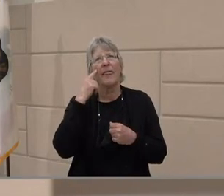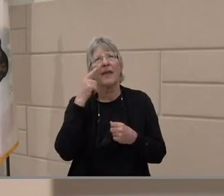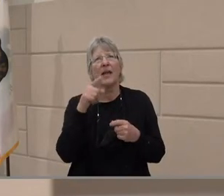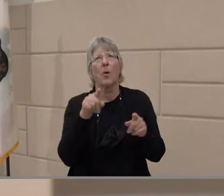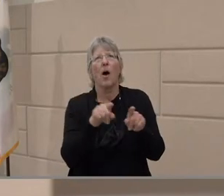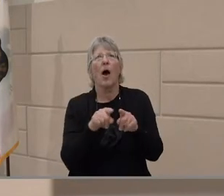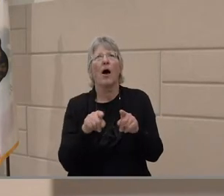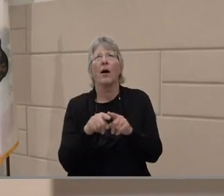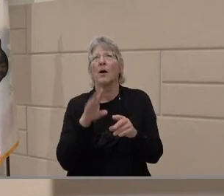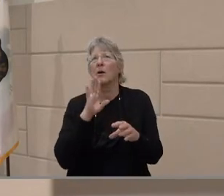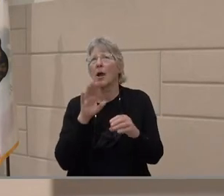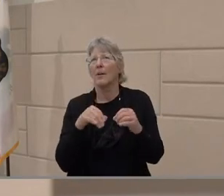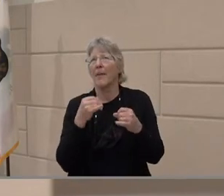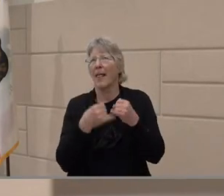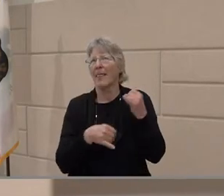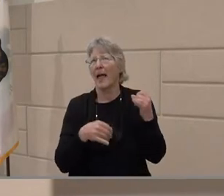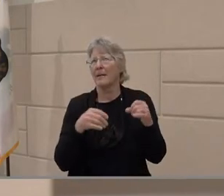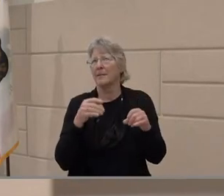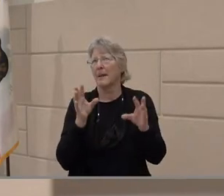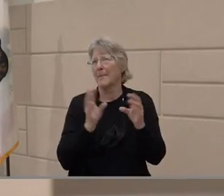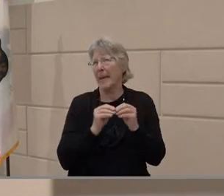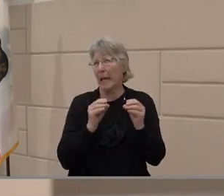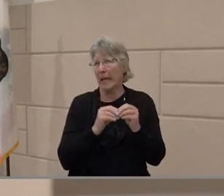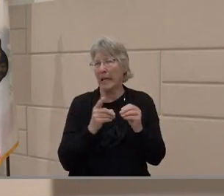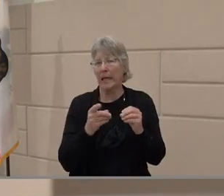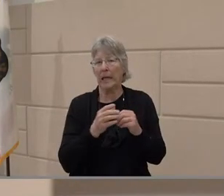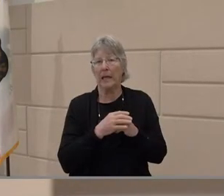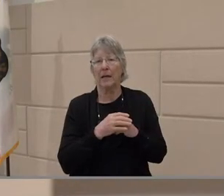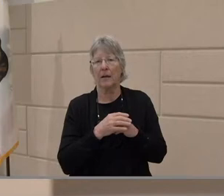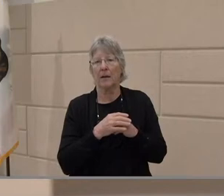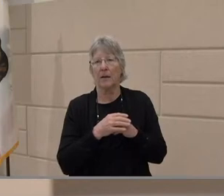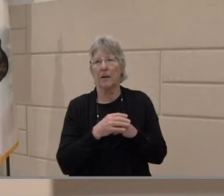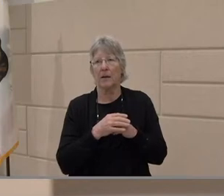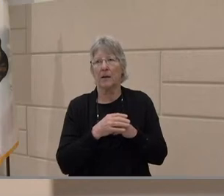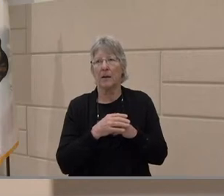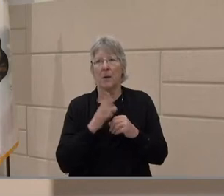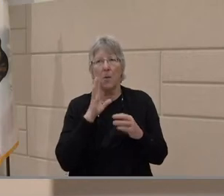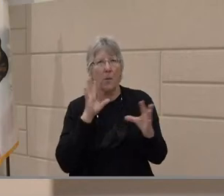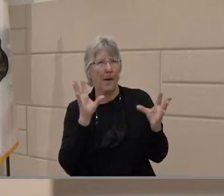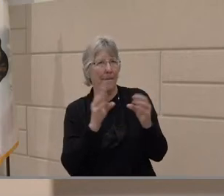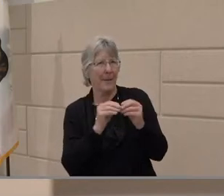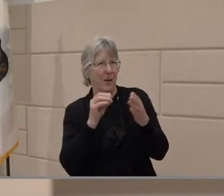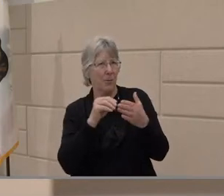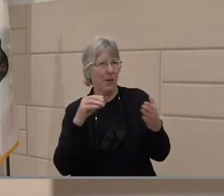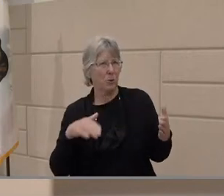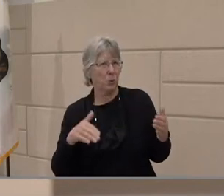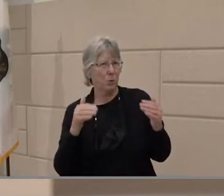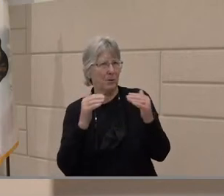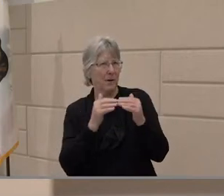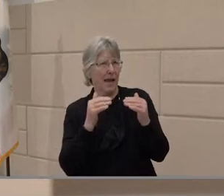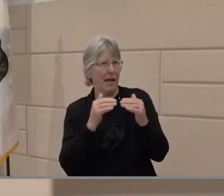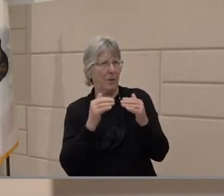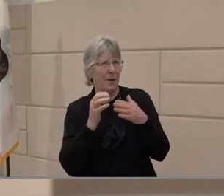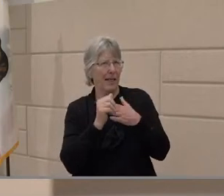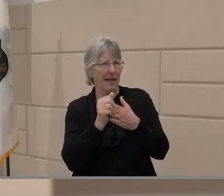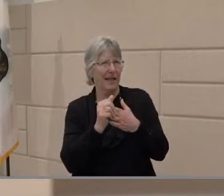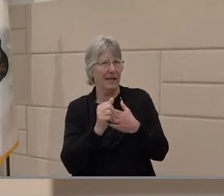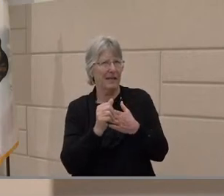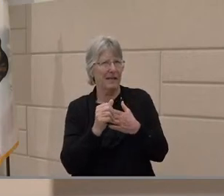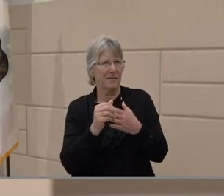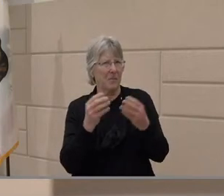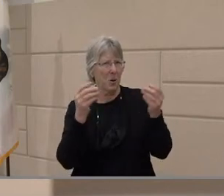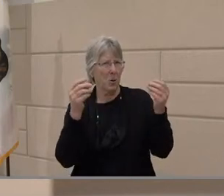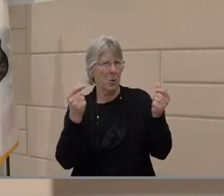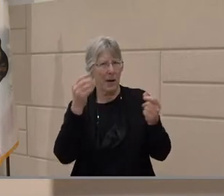ทาลูกสไลบานในเย่องกาปีองประชุมลูกมุนทาลูกสไลทาบานนังจูบจมว